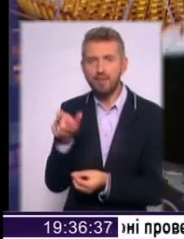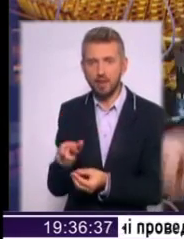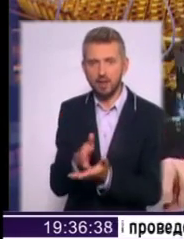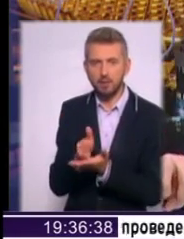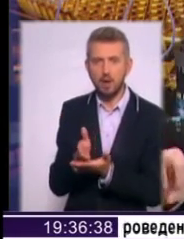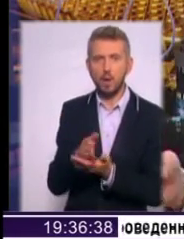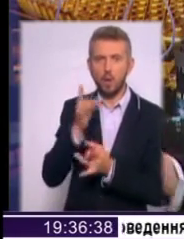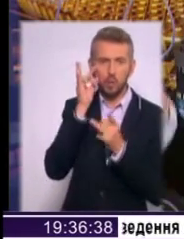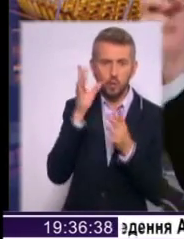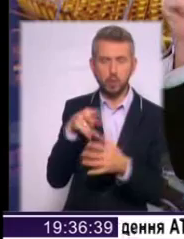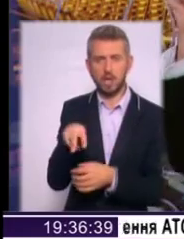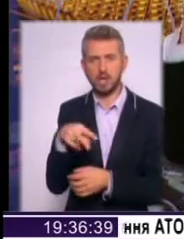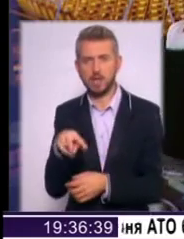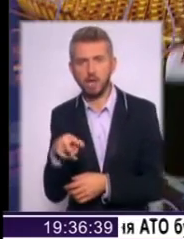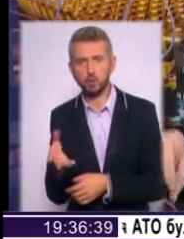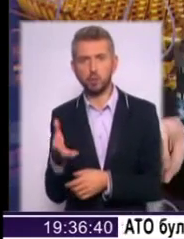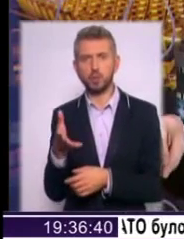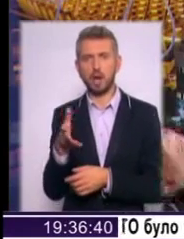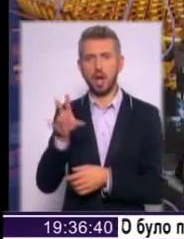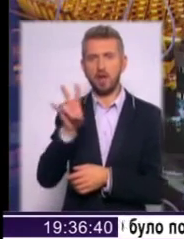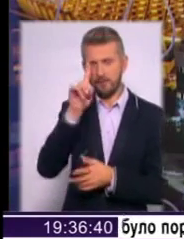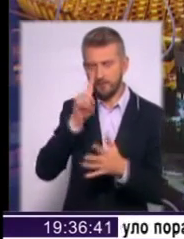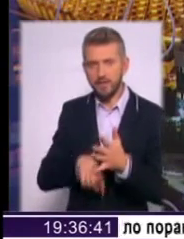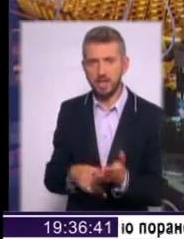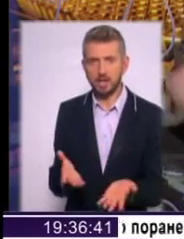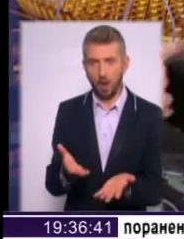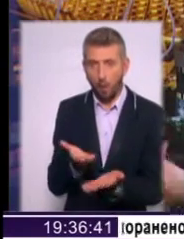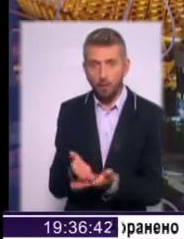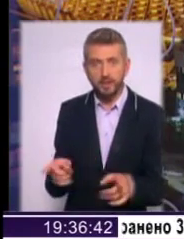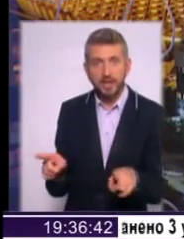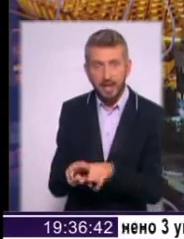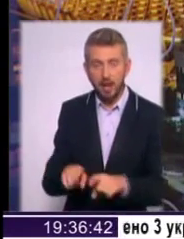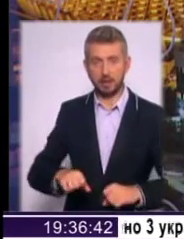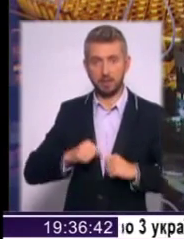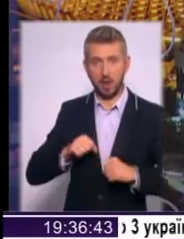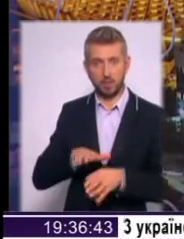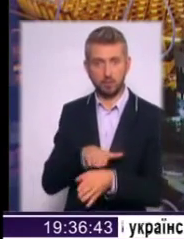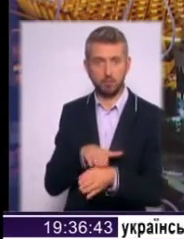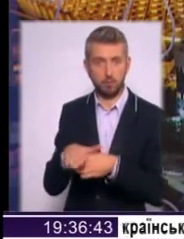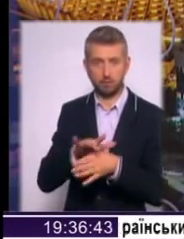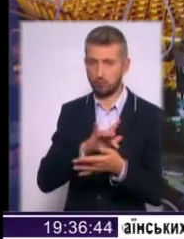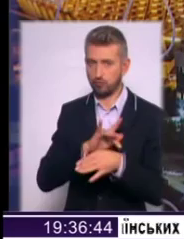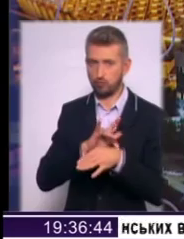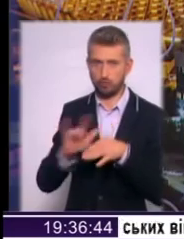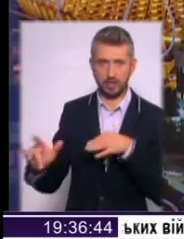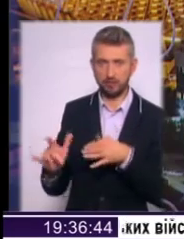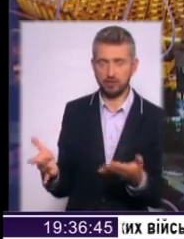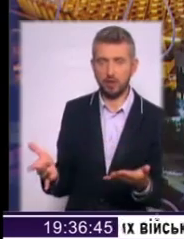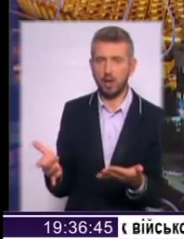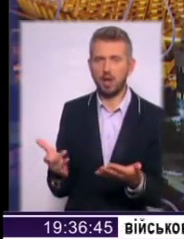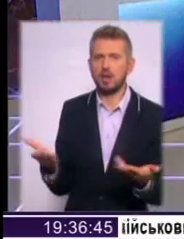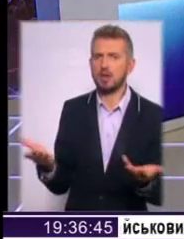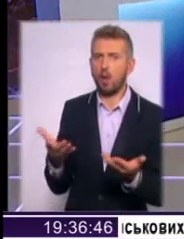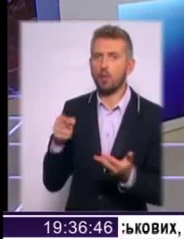де література, де віра, от таке намагаються повністю зруйнувати і знищити. От